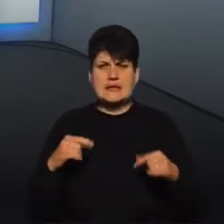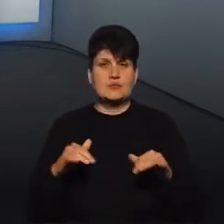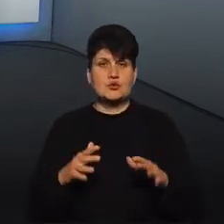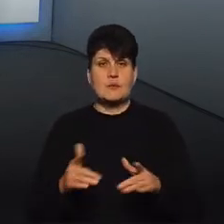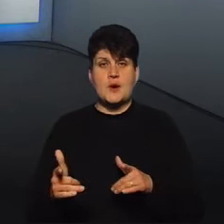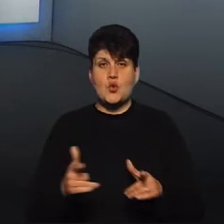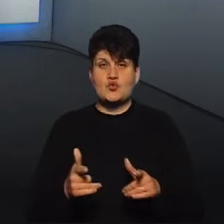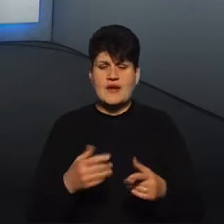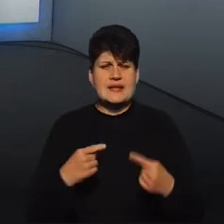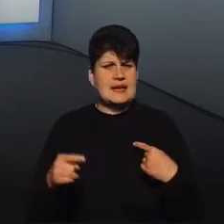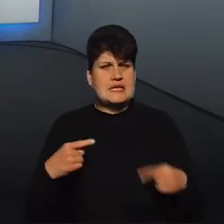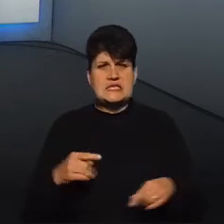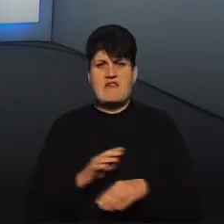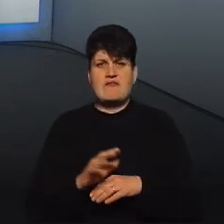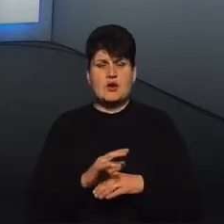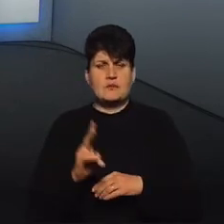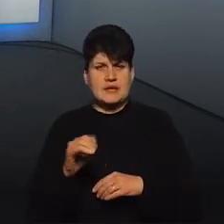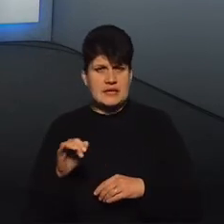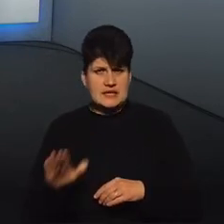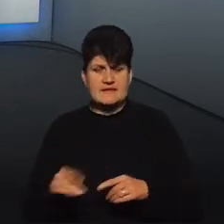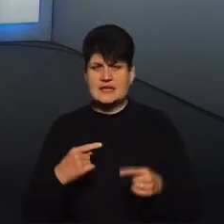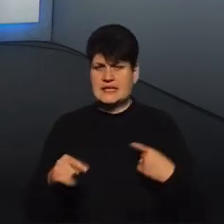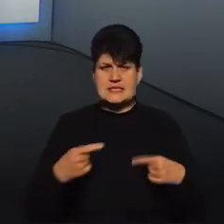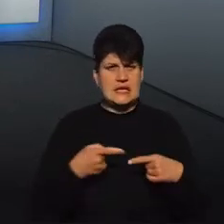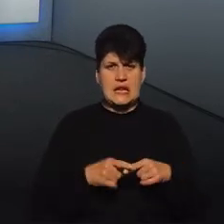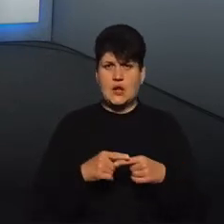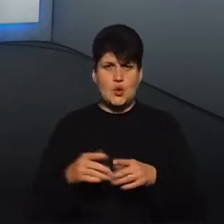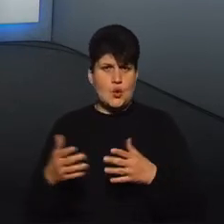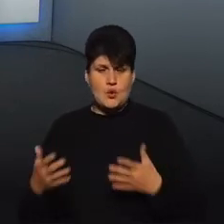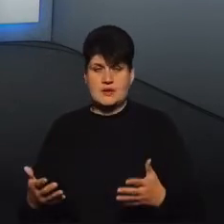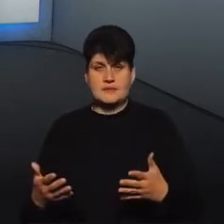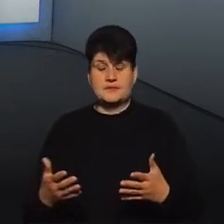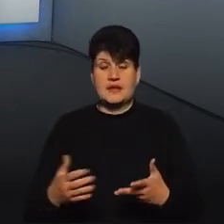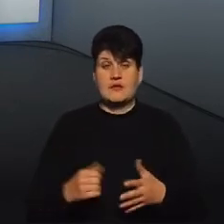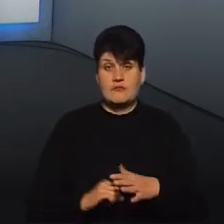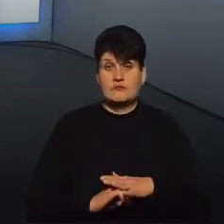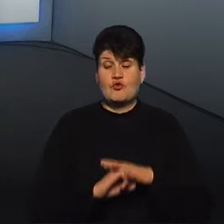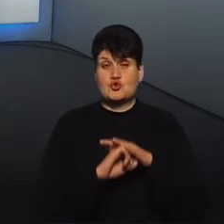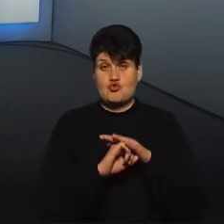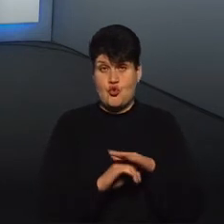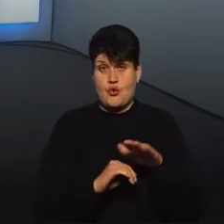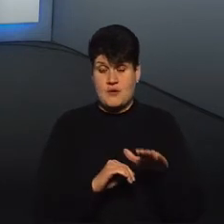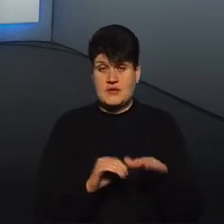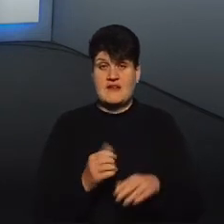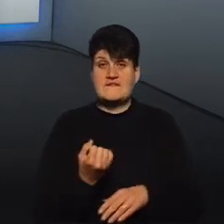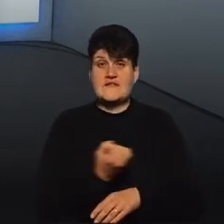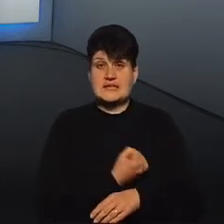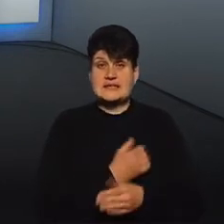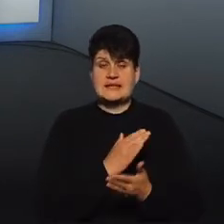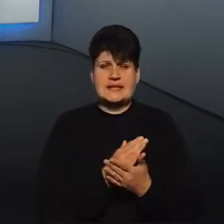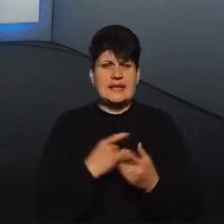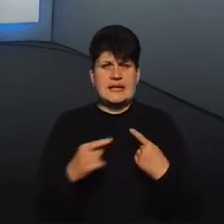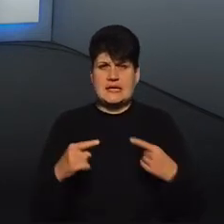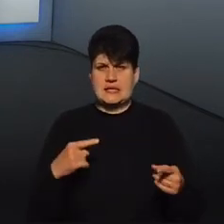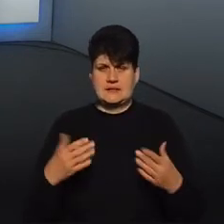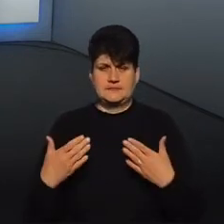різних виробників, різна технологія. І в основі вакцин лежать різні підходи. Ми